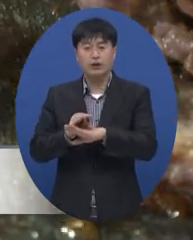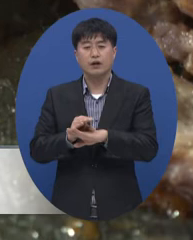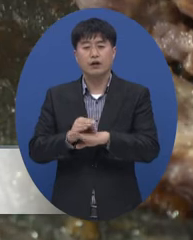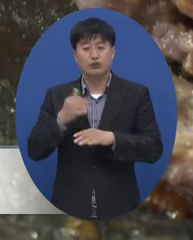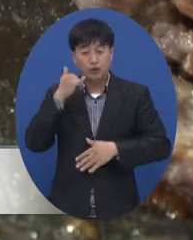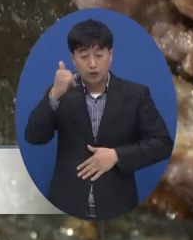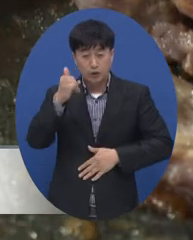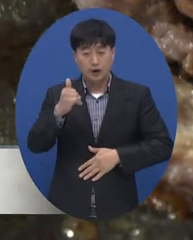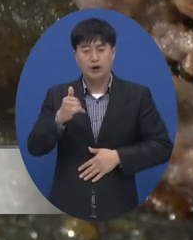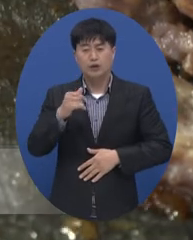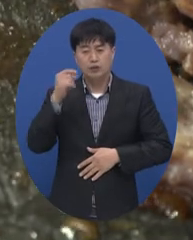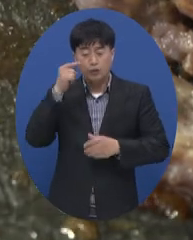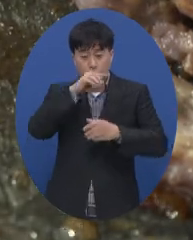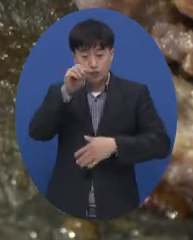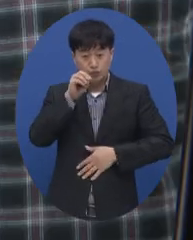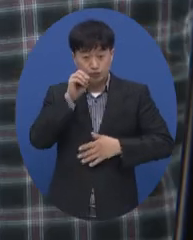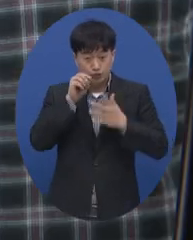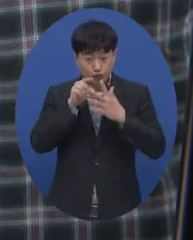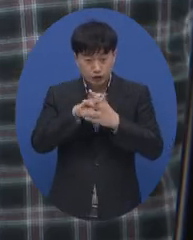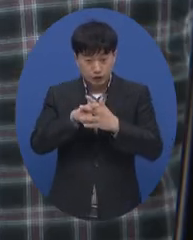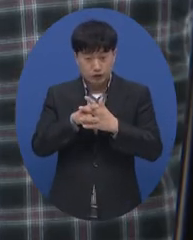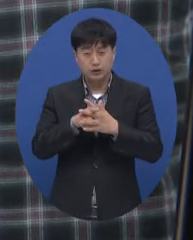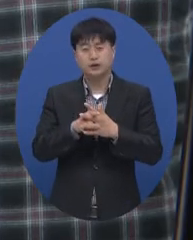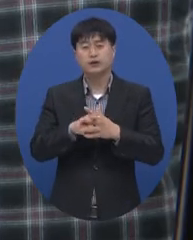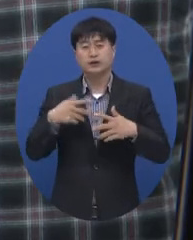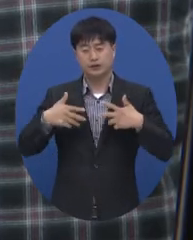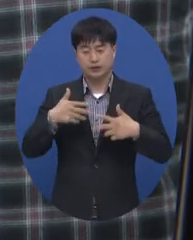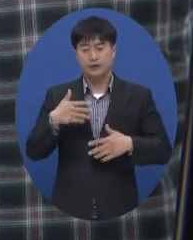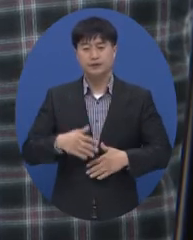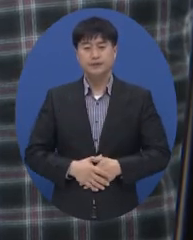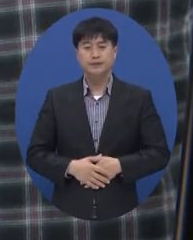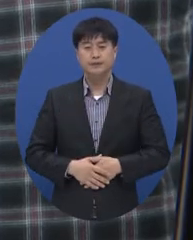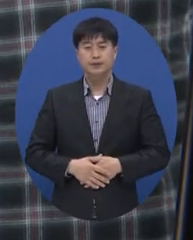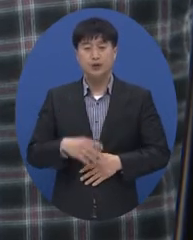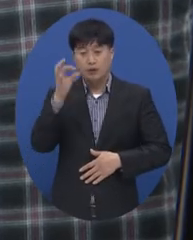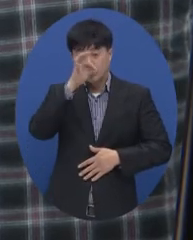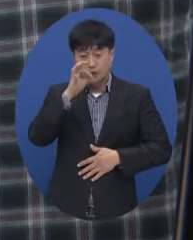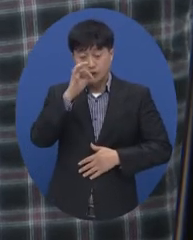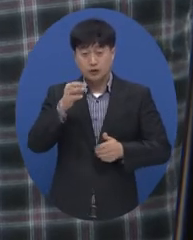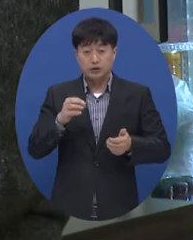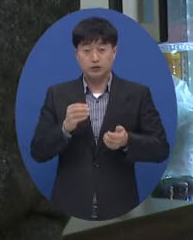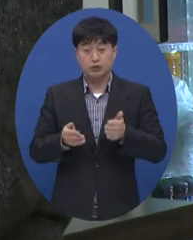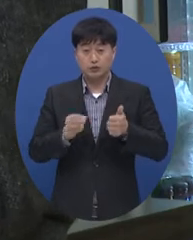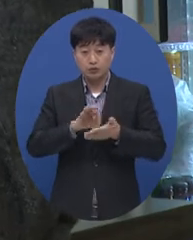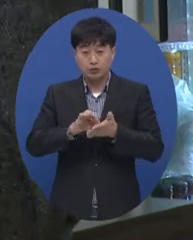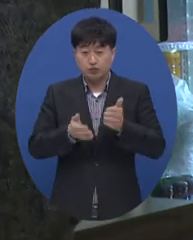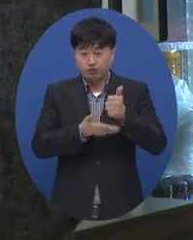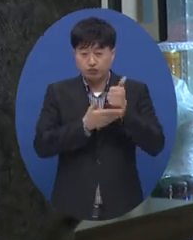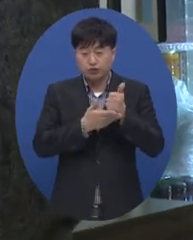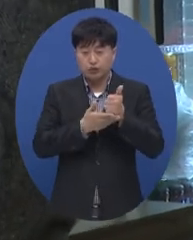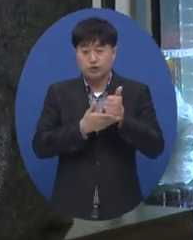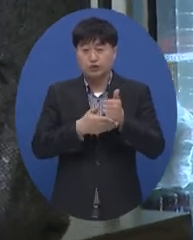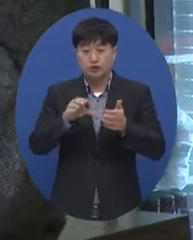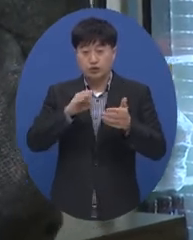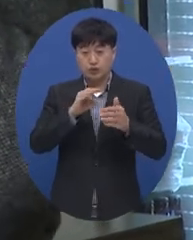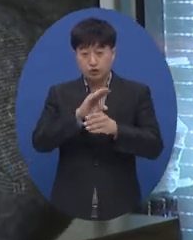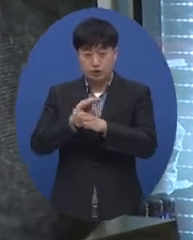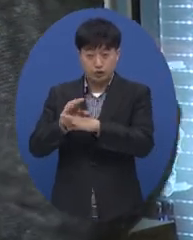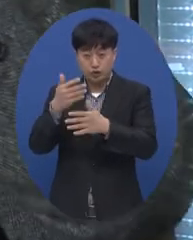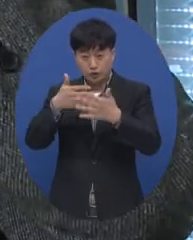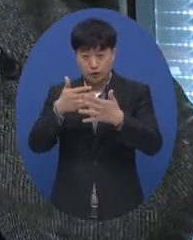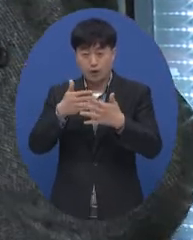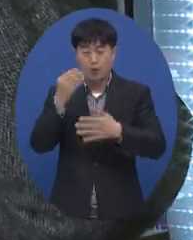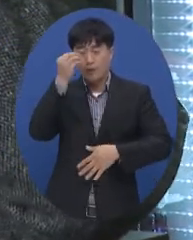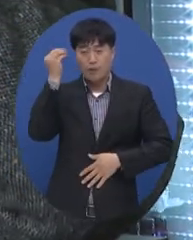관련 상식 퀴즈 등 돌발 이벤트도 재미를 선사했습니다. 우리 돼지 소비 촉진 돈워리 한돈워리 하이라이트 영상은